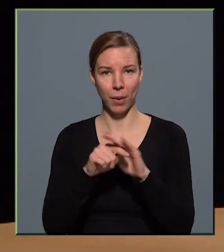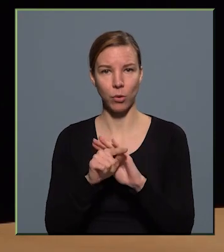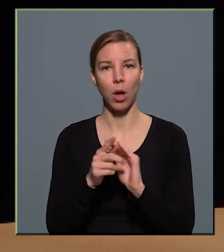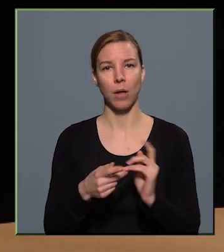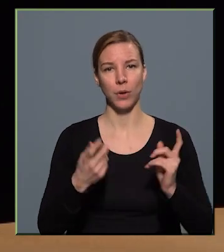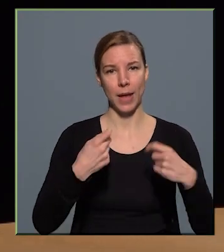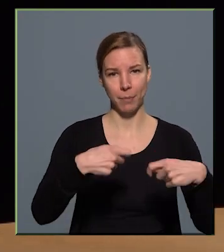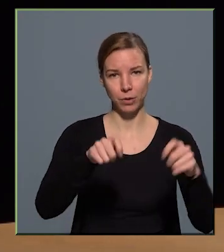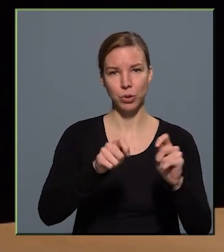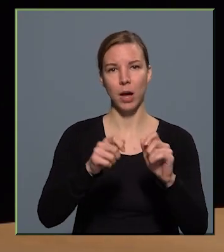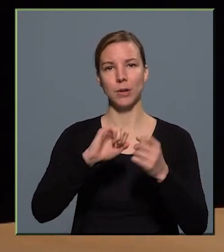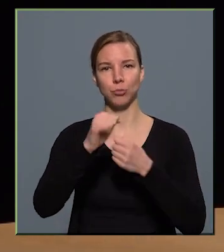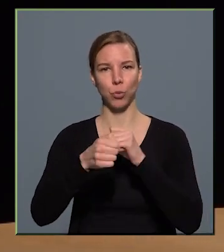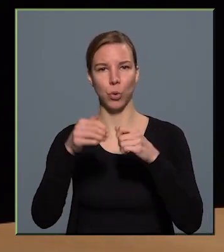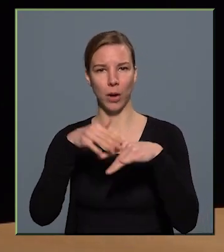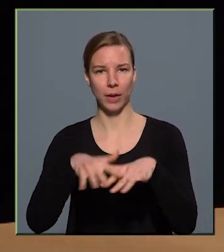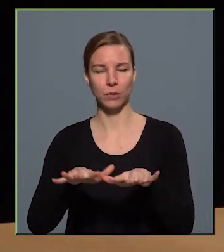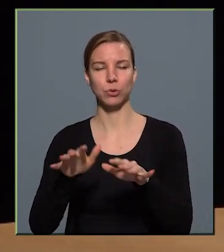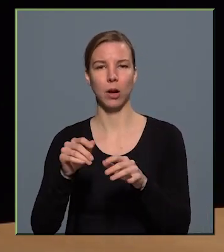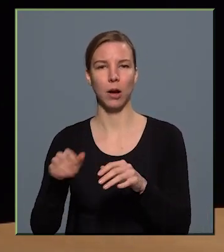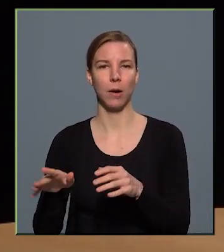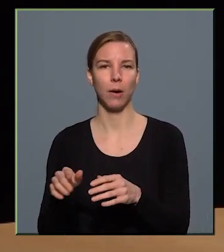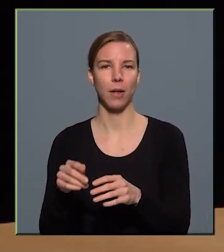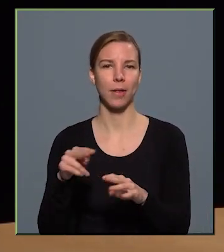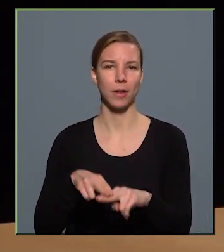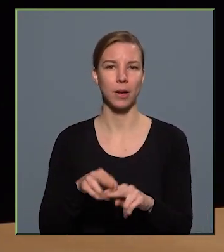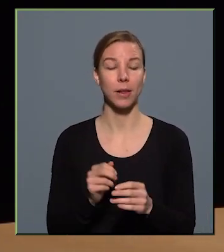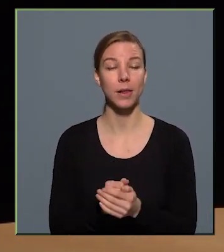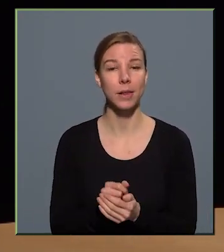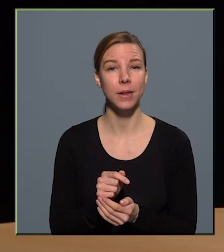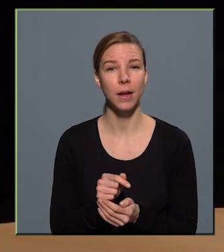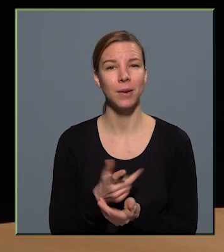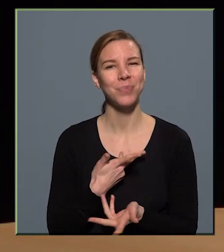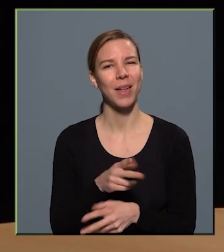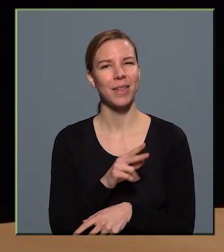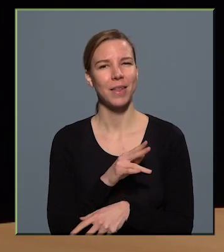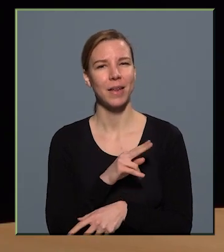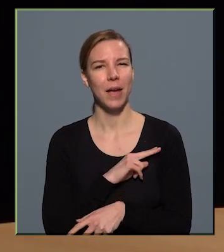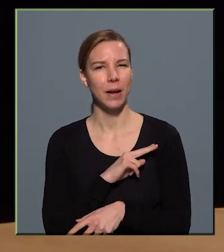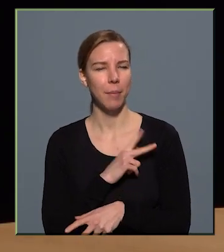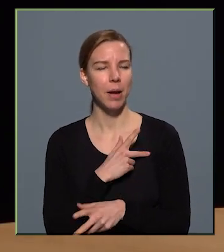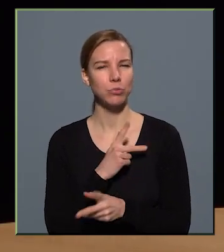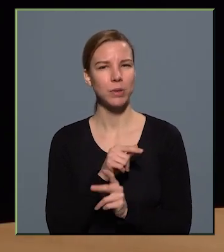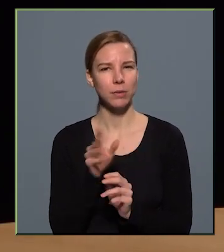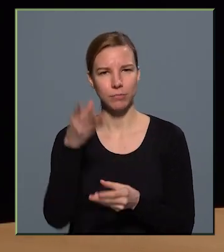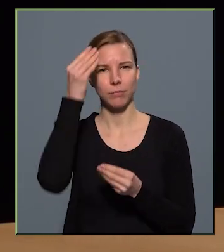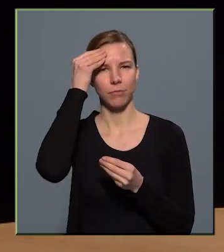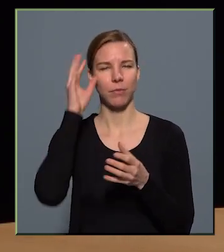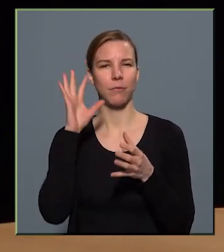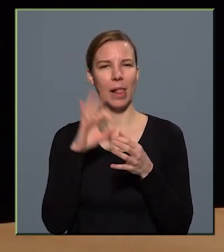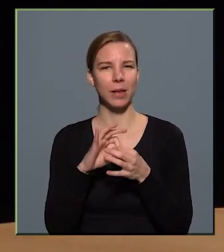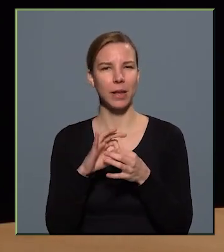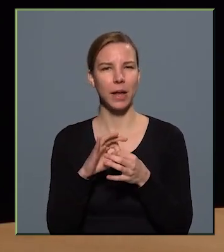és működtesse ezt a rendszert. Tehát azt azért érdemes így felidézni magunkban, vagy